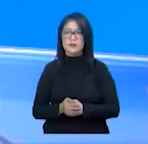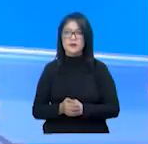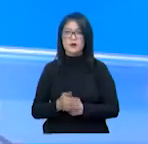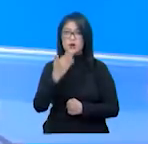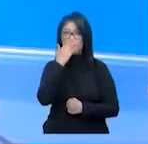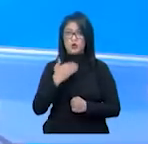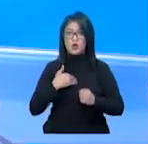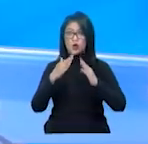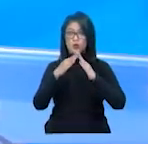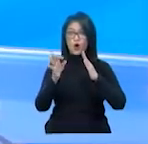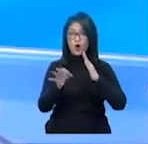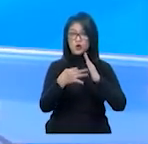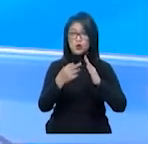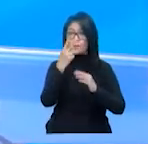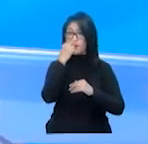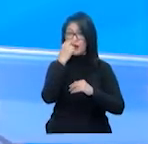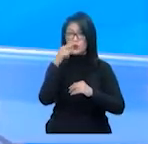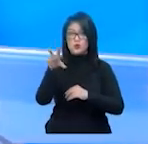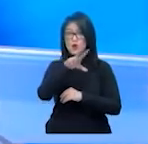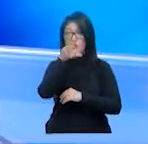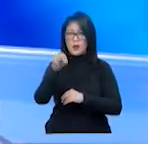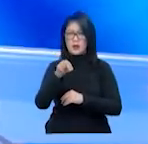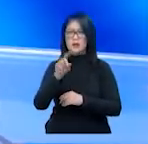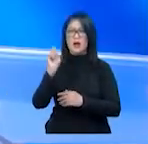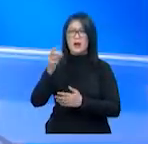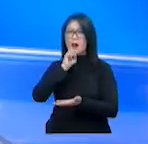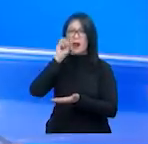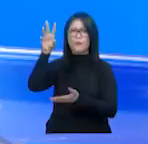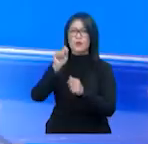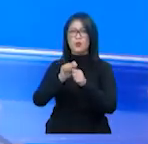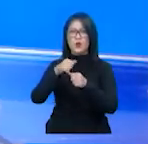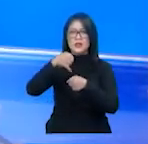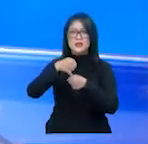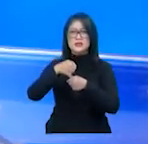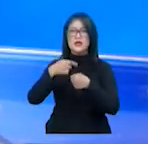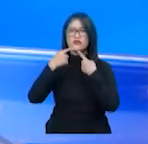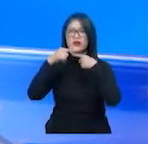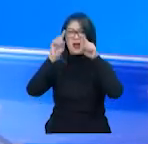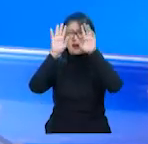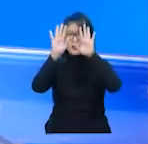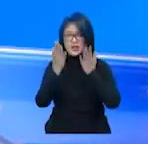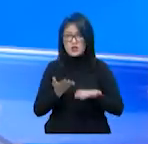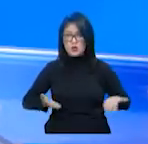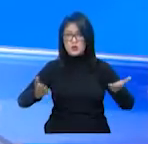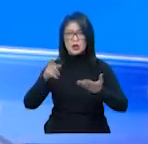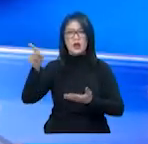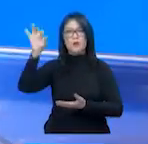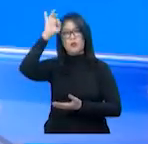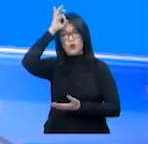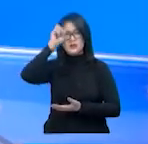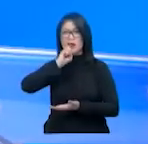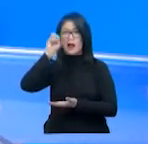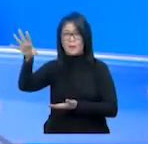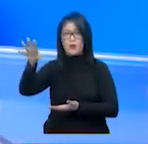Pemirsa, pemilik rumah kosong di Bandung, Jawa Barat melaporkan sejumlah pembuat konten media sosial ke polisi. Pemilik rumah merasa sakit hati